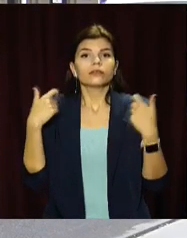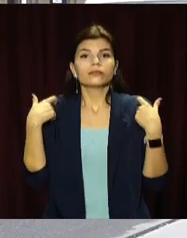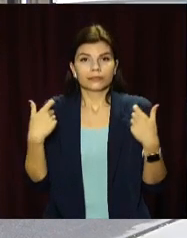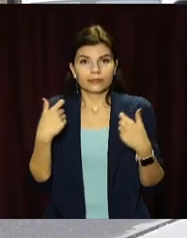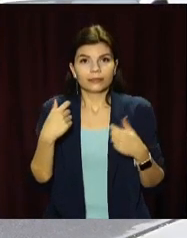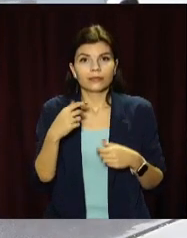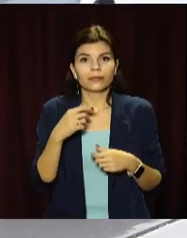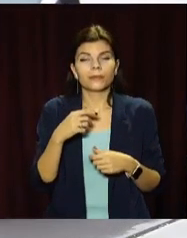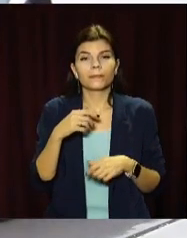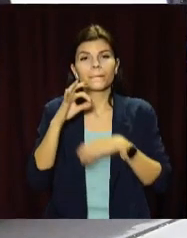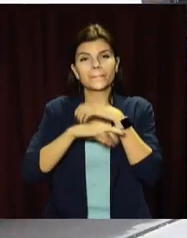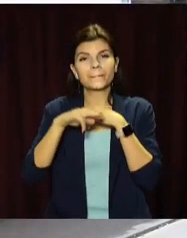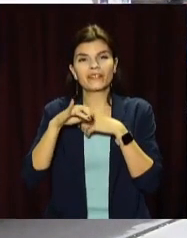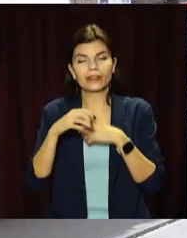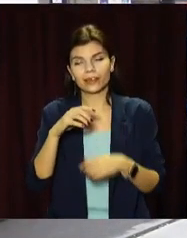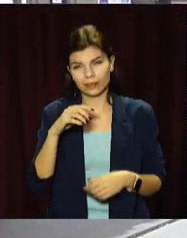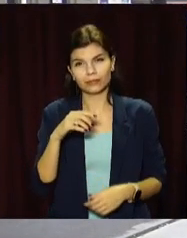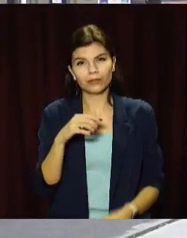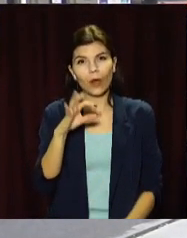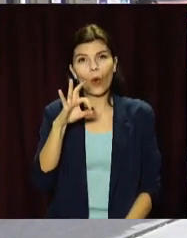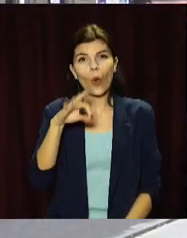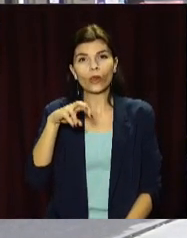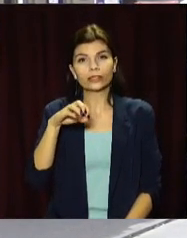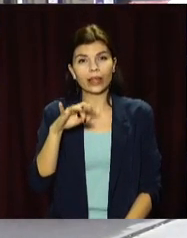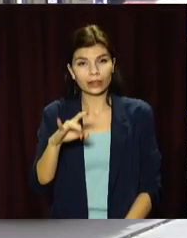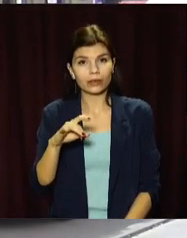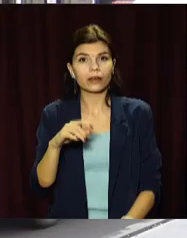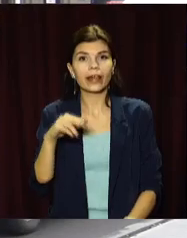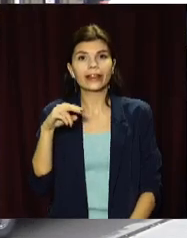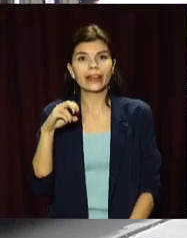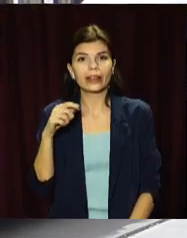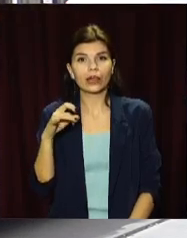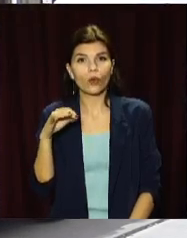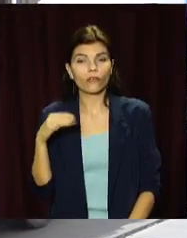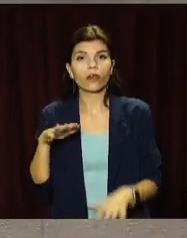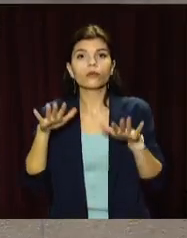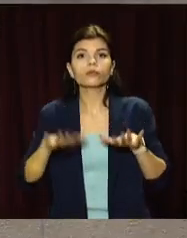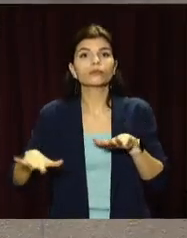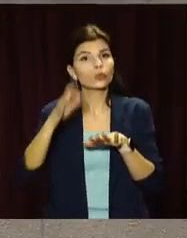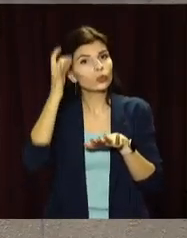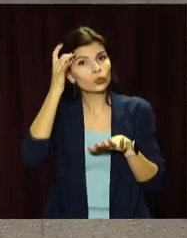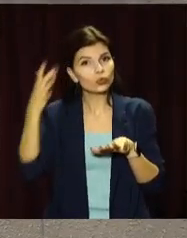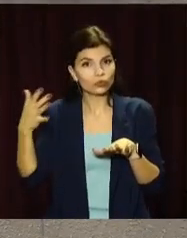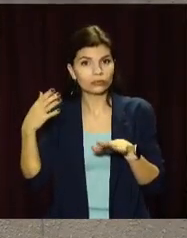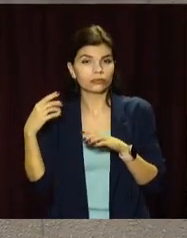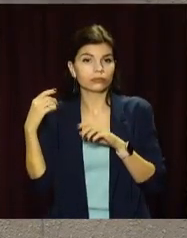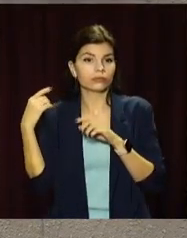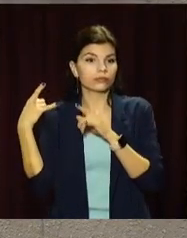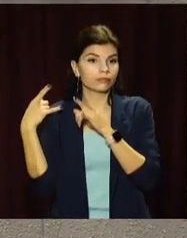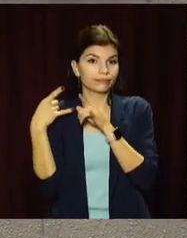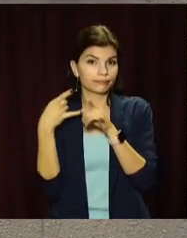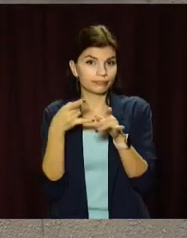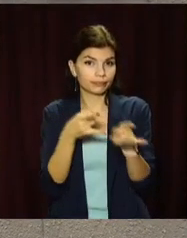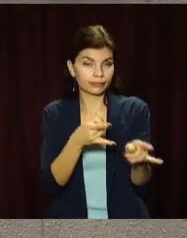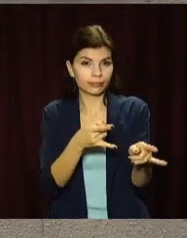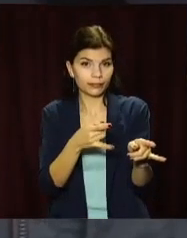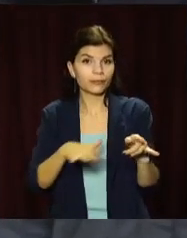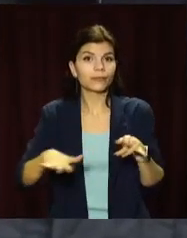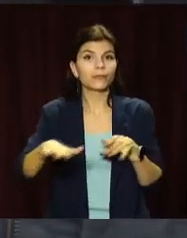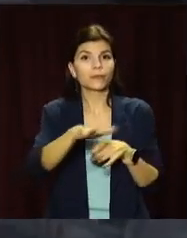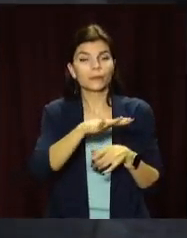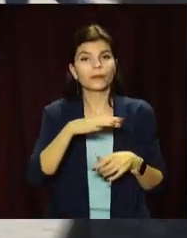з генеральним директором КБ «Південне» Олександром Дегтярьовим. До будинку культури машинобудівників на громадянську